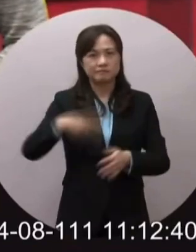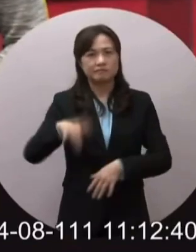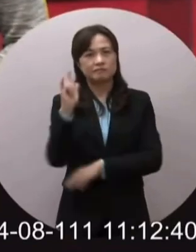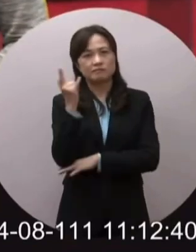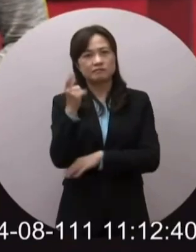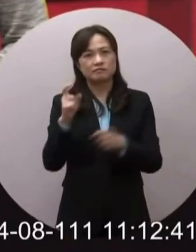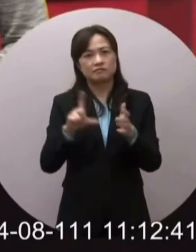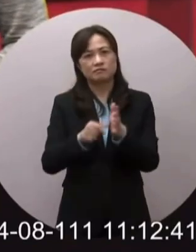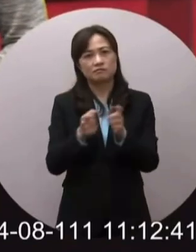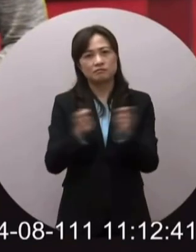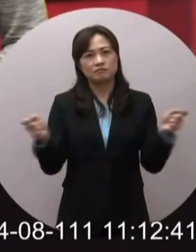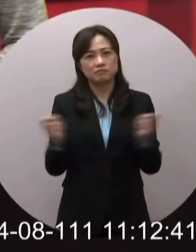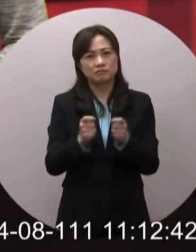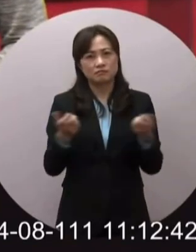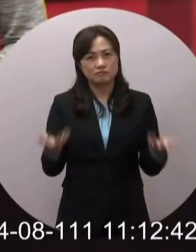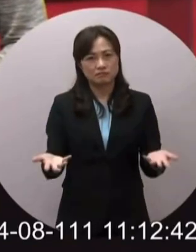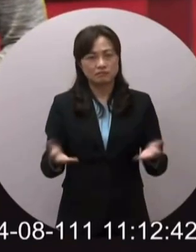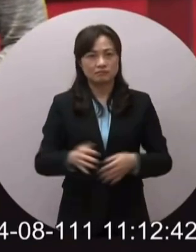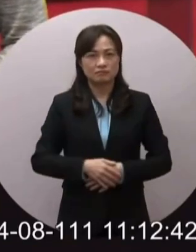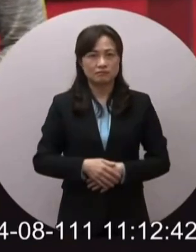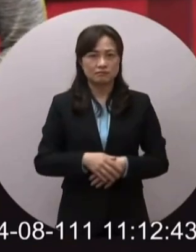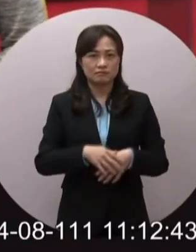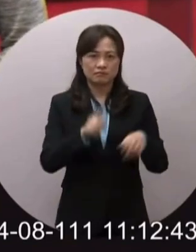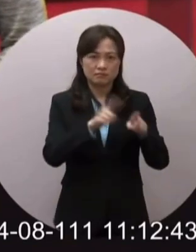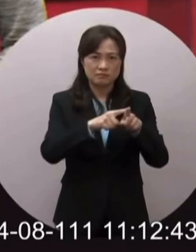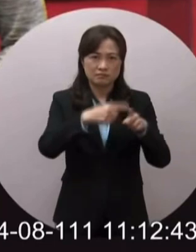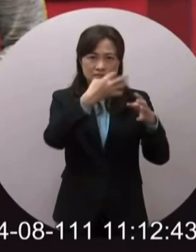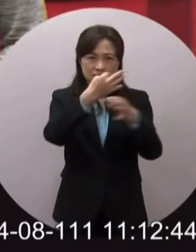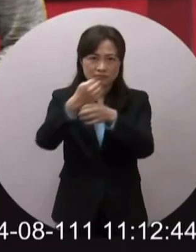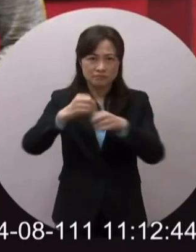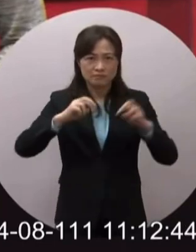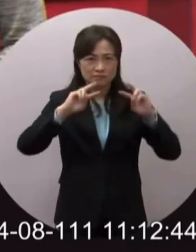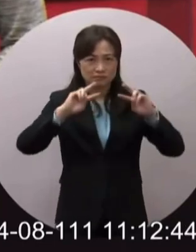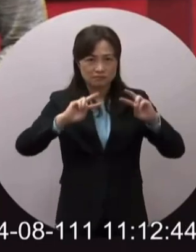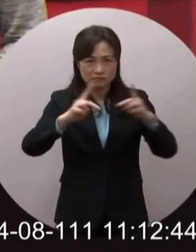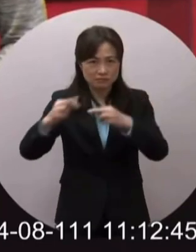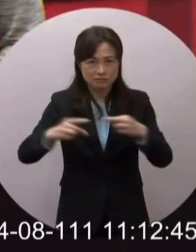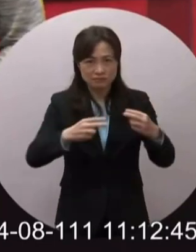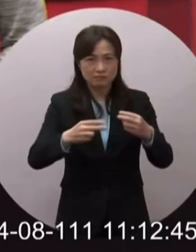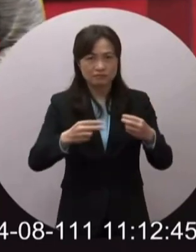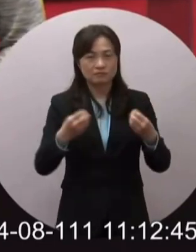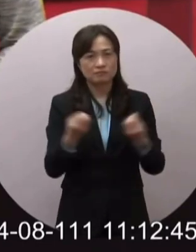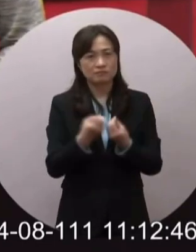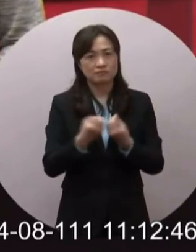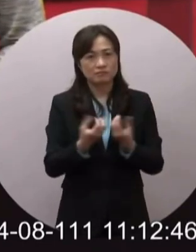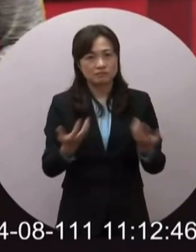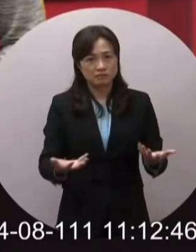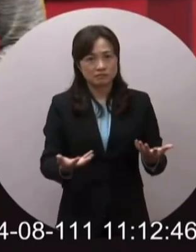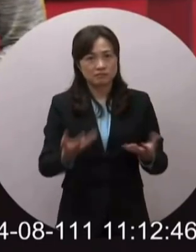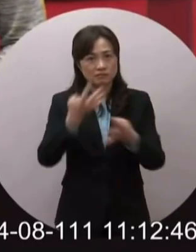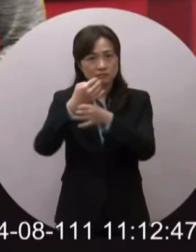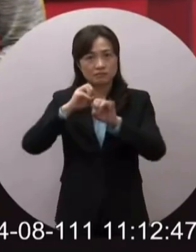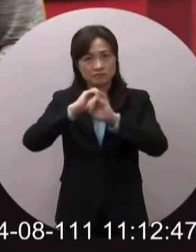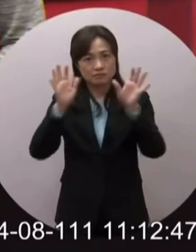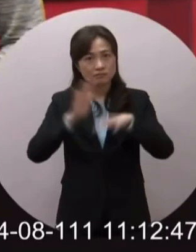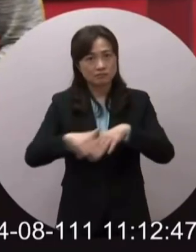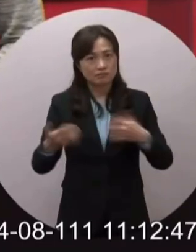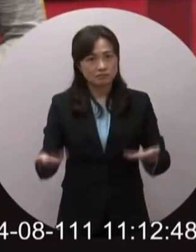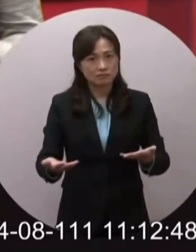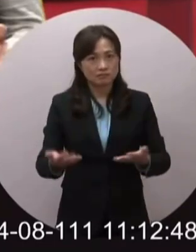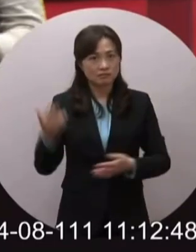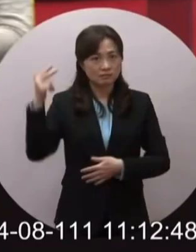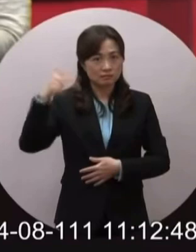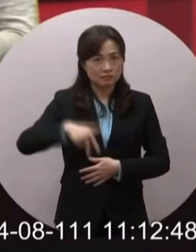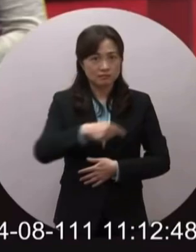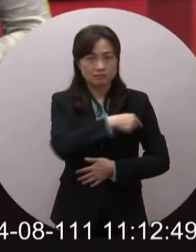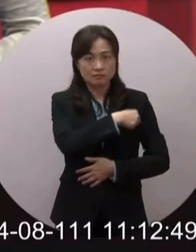哈？我们所以滚动式滚动到哪里了？请问哪时候才会宣布？ 对，这个， 下个礼拜